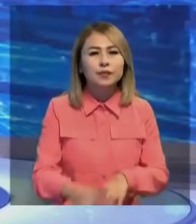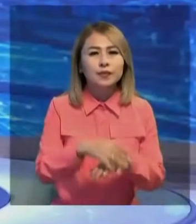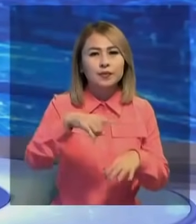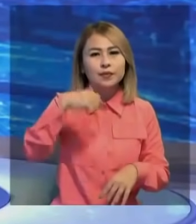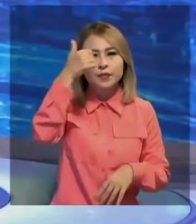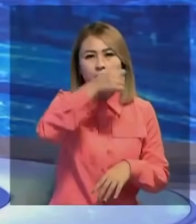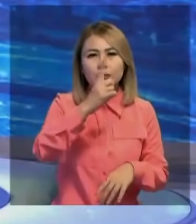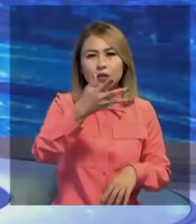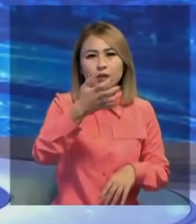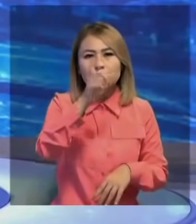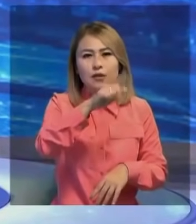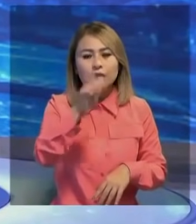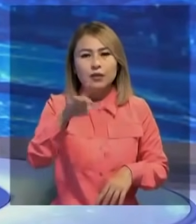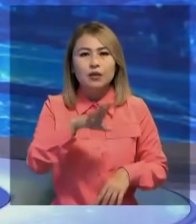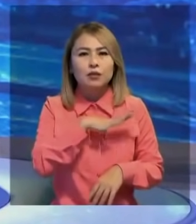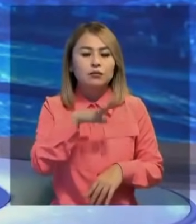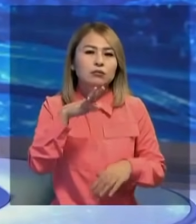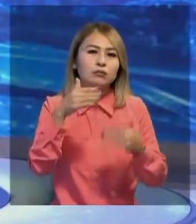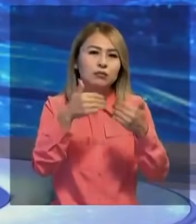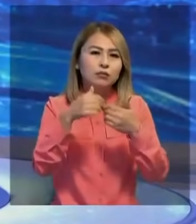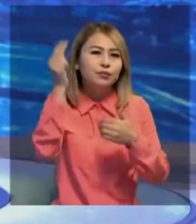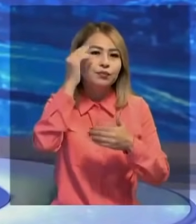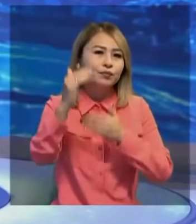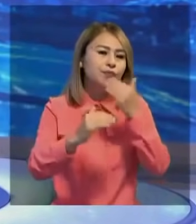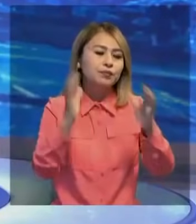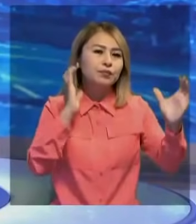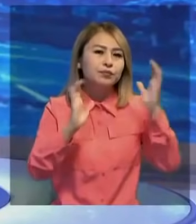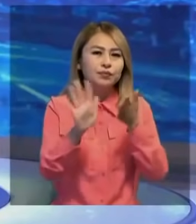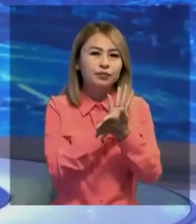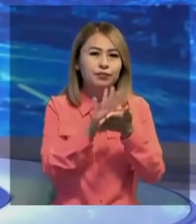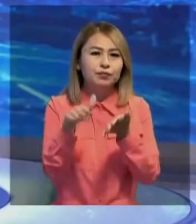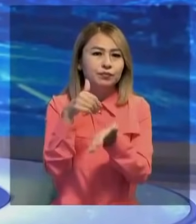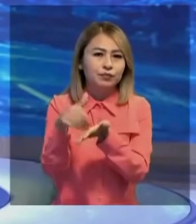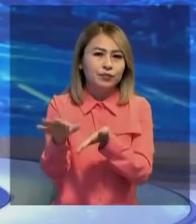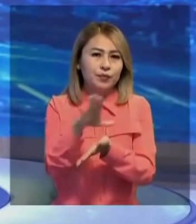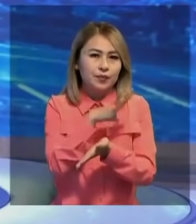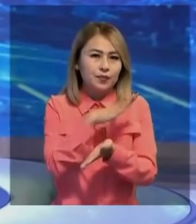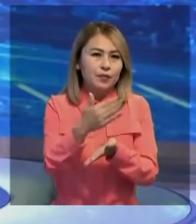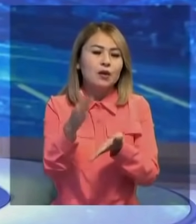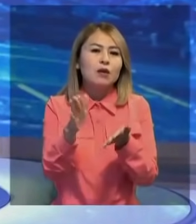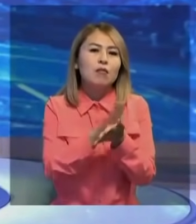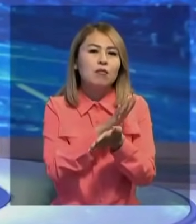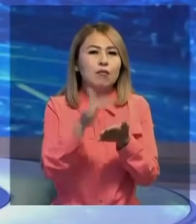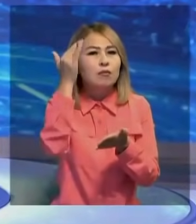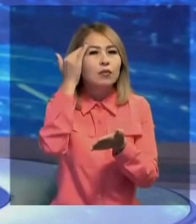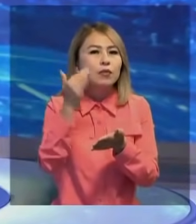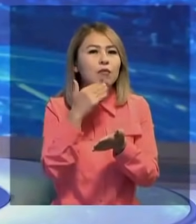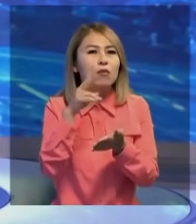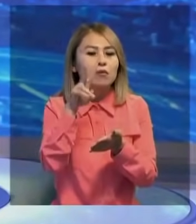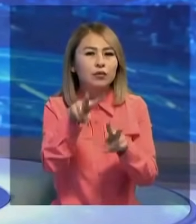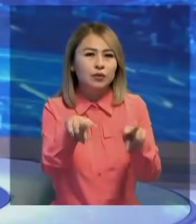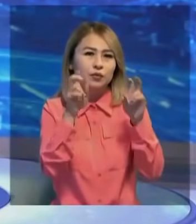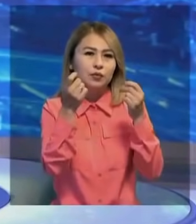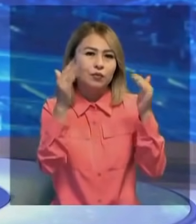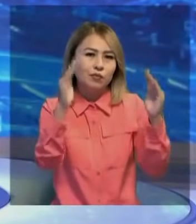Елімізде биыл 1500-ден астам талапкер жоғарғы оқу орындарындағы гранттарынан бас тартқан. Енді бұл гранттар жазда ұпайлары